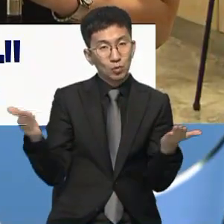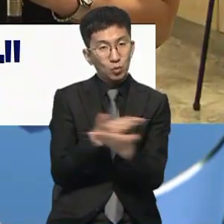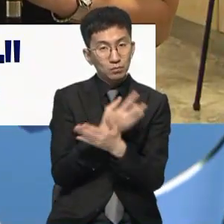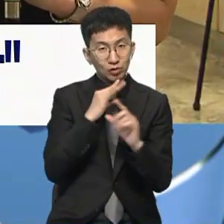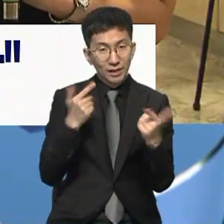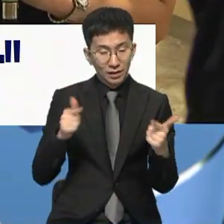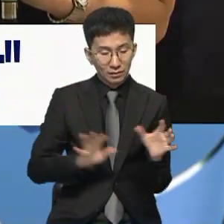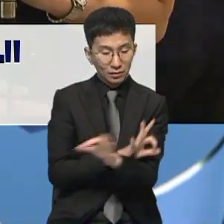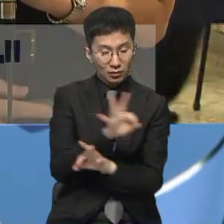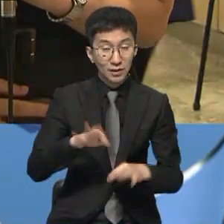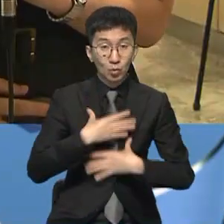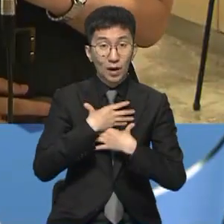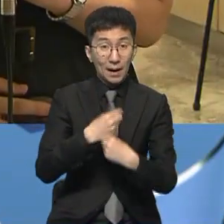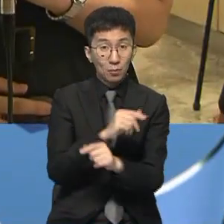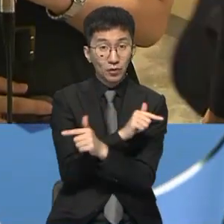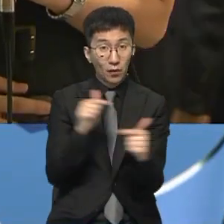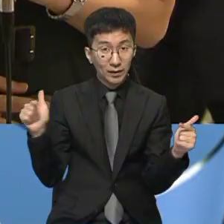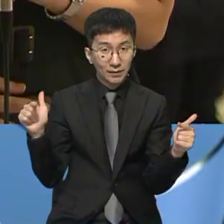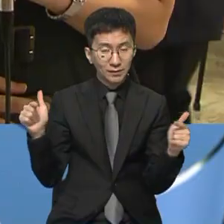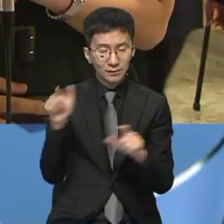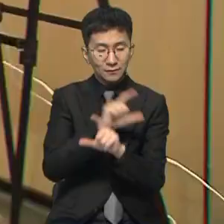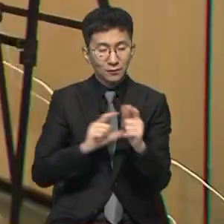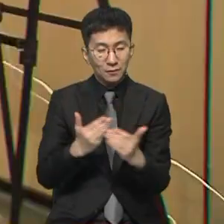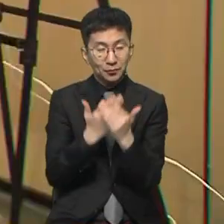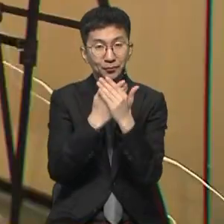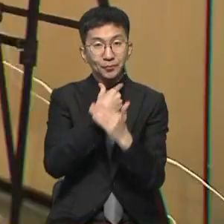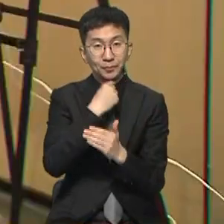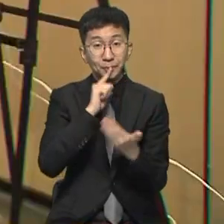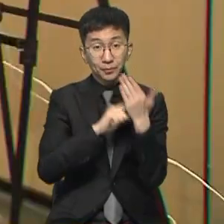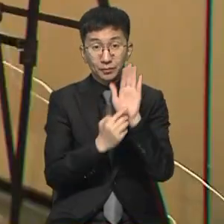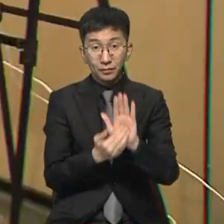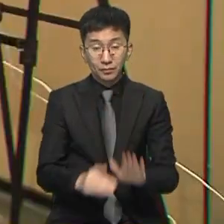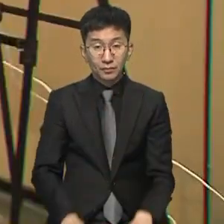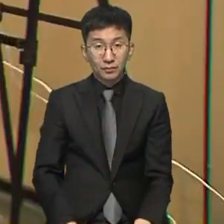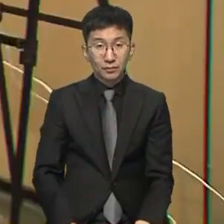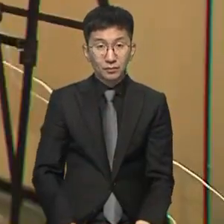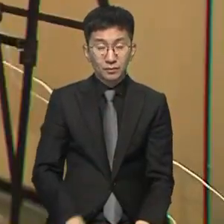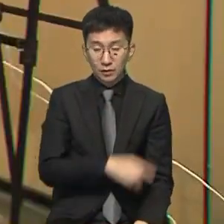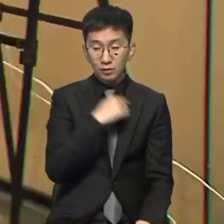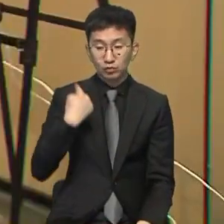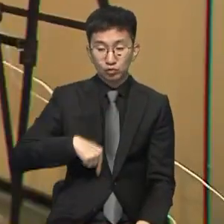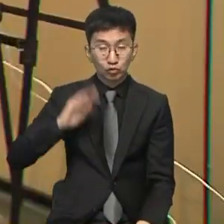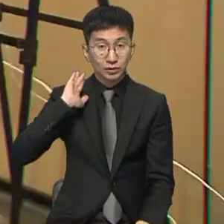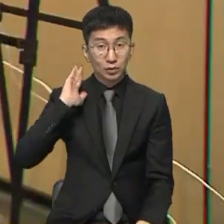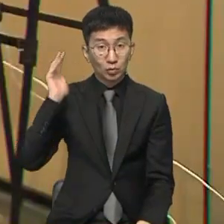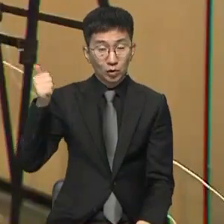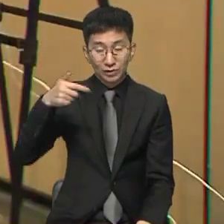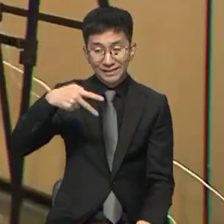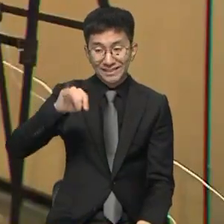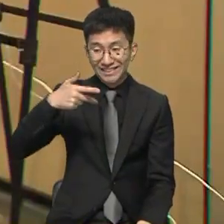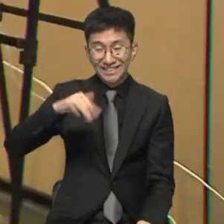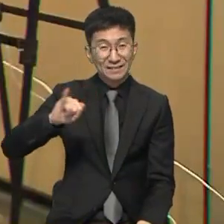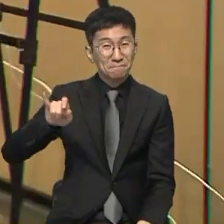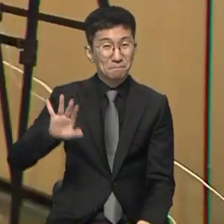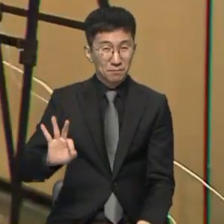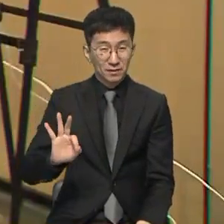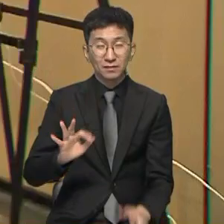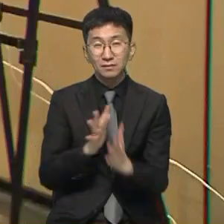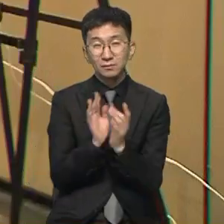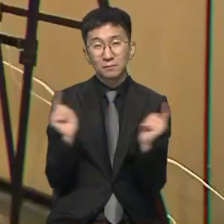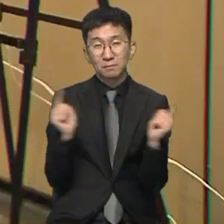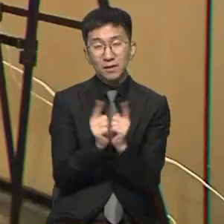안보 분야에서도 구체적 성과를 바란다고 밝혔습니다. 시진핑 국가주석과 대면 협의를 기대한다고도